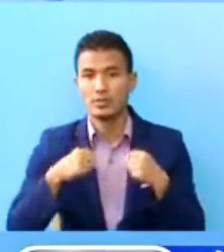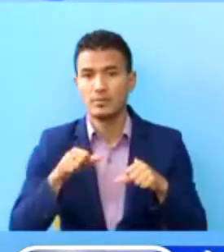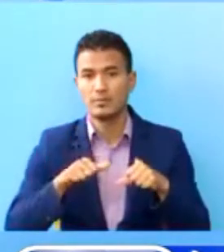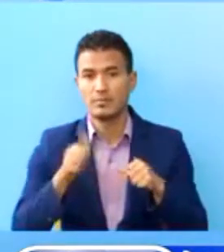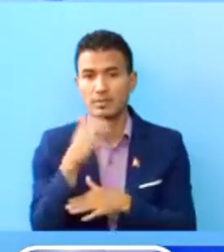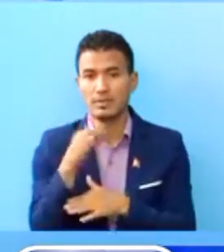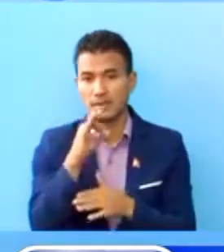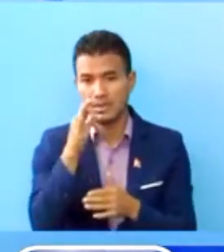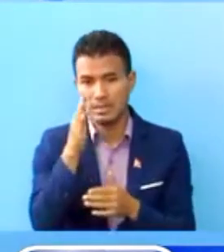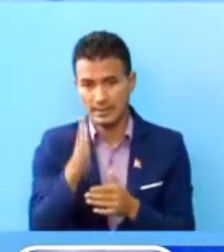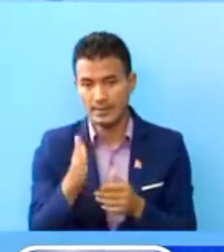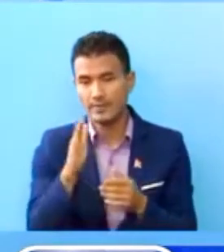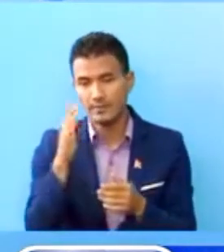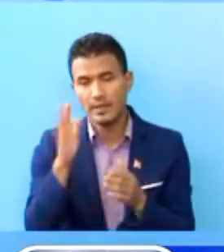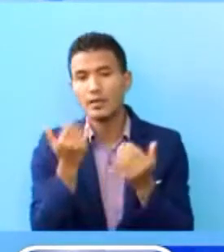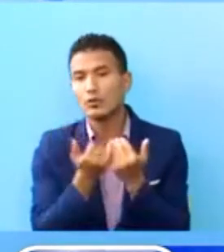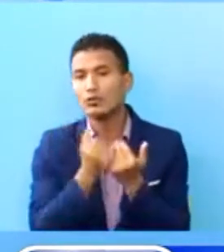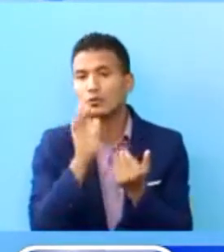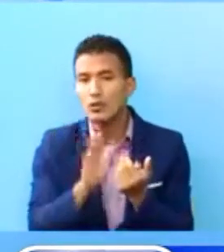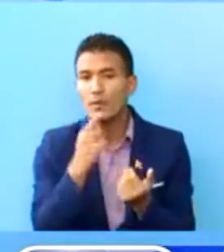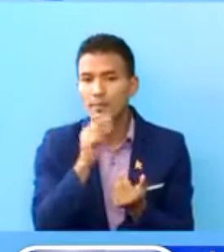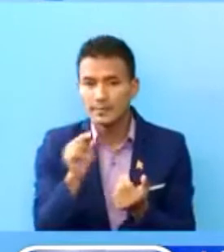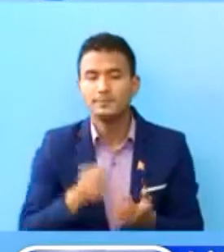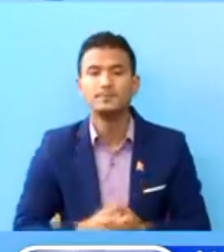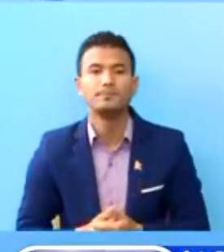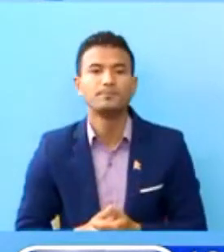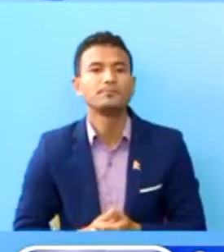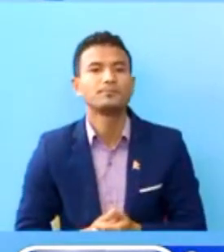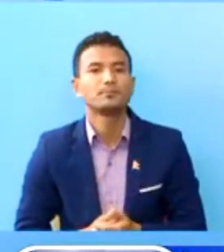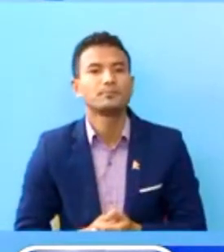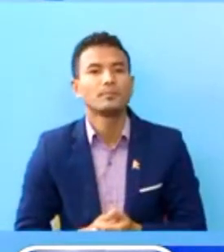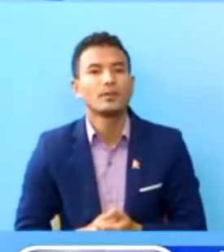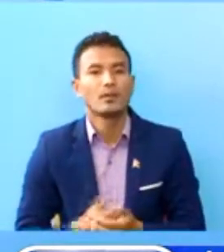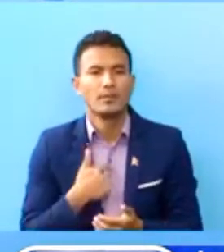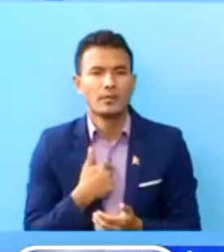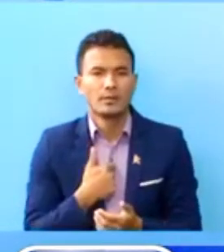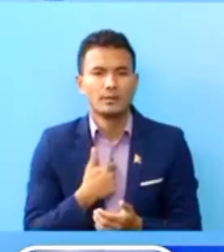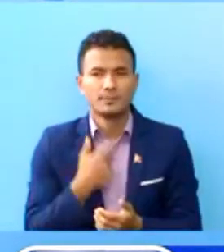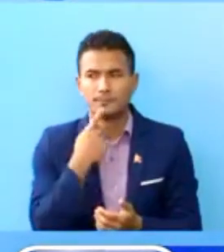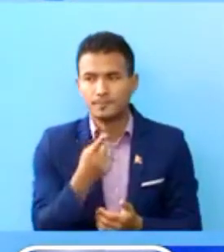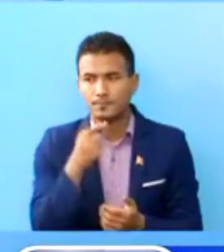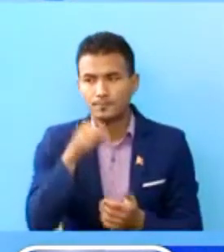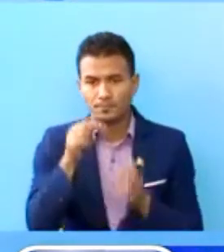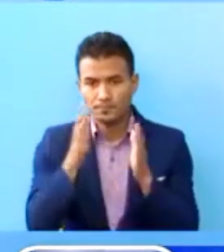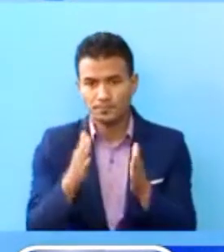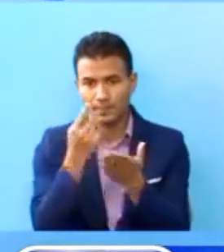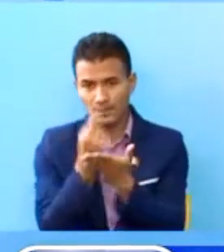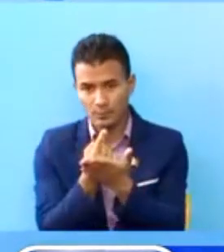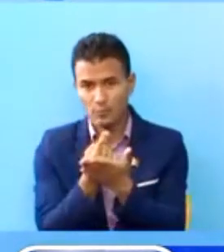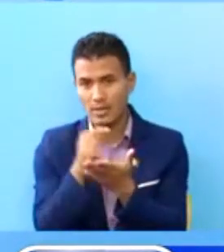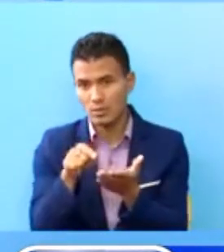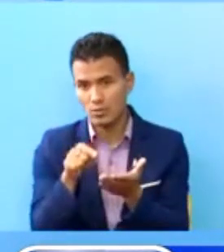मन्त्रालय अथवा रोग नियन्त्रण महाशाखाले के गरिरहेको छ भन्ने प्रश्नहरू पनि हामीलाई धेरै आएका छन्। मैले भन्नुपर्दा अहिलेसम्म काठमाडौँमा